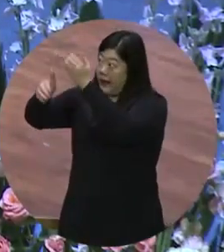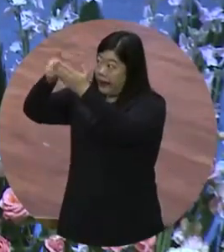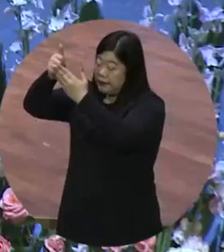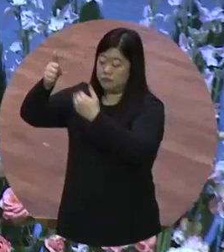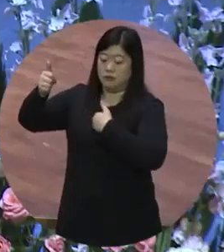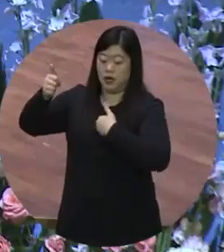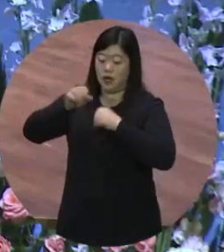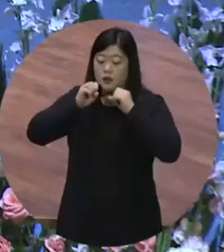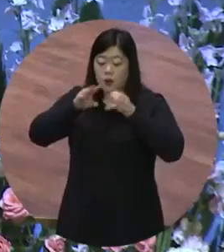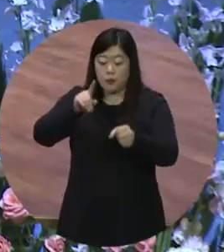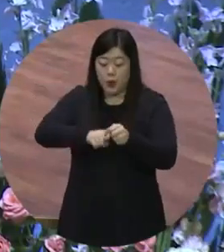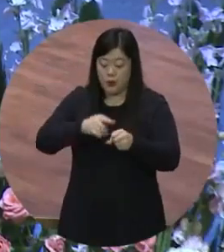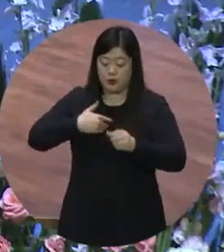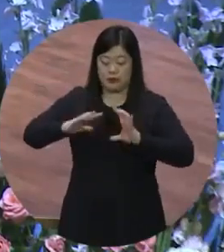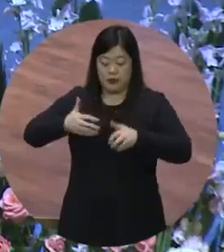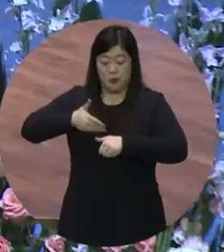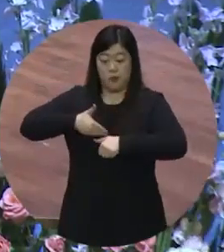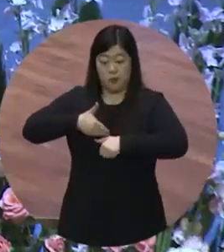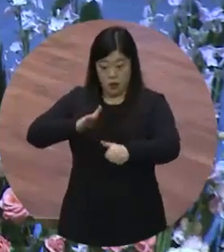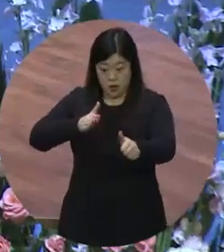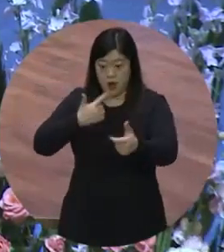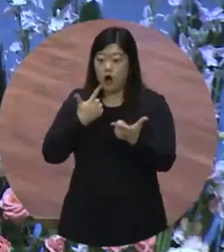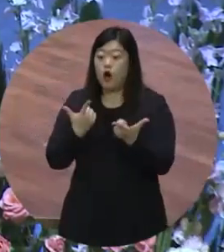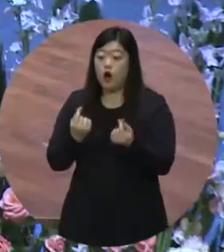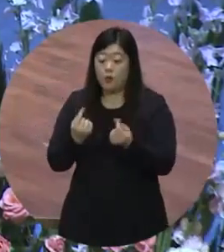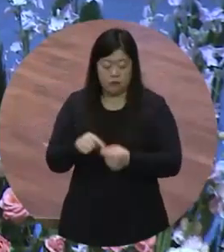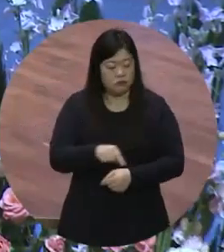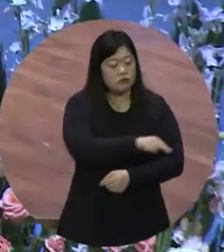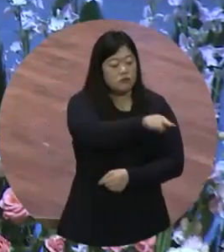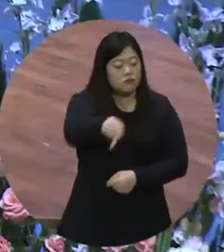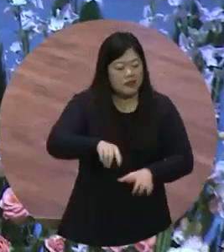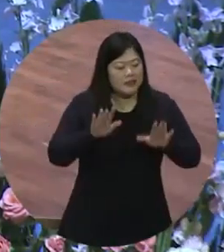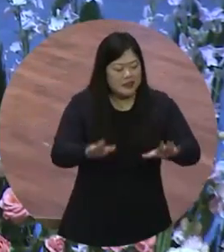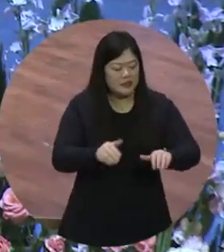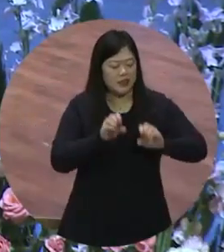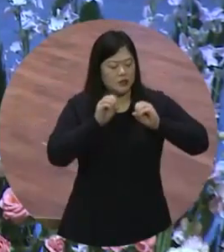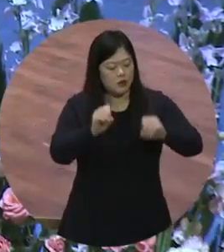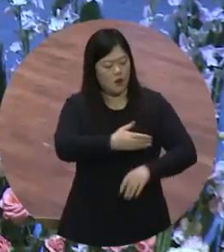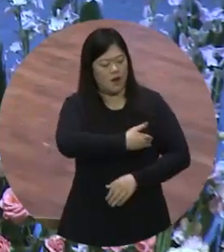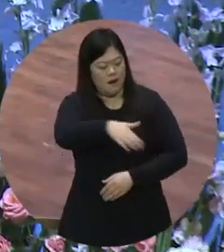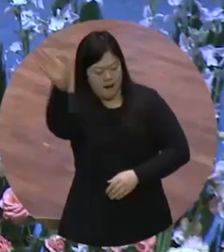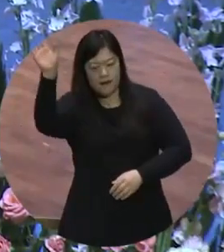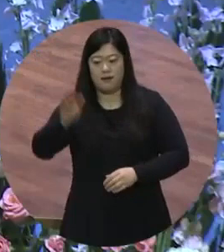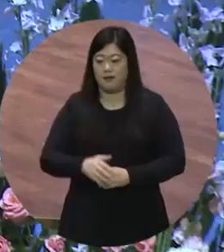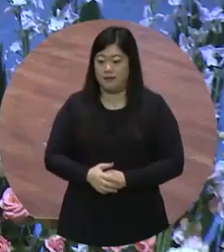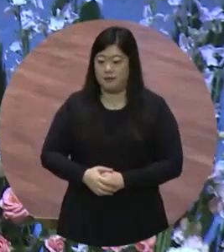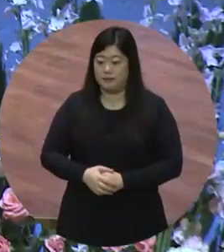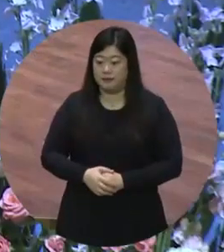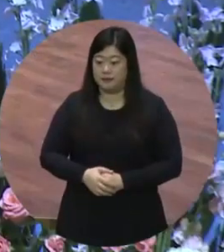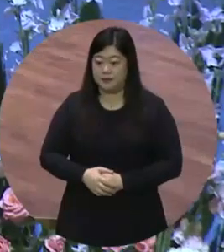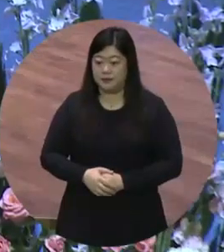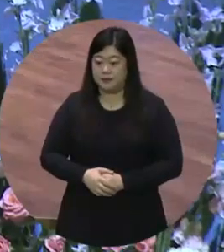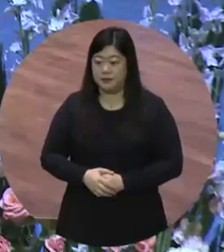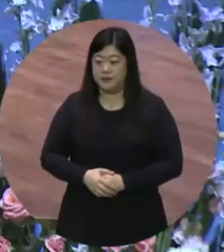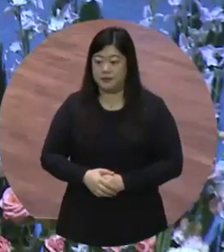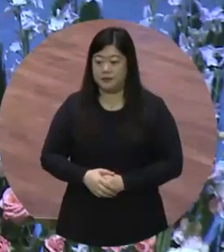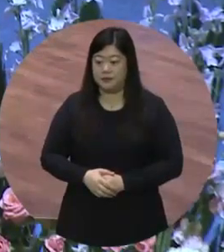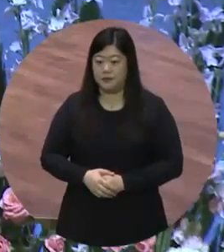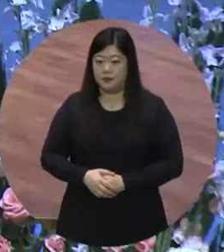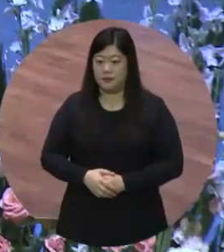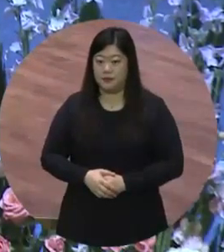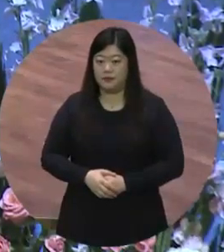것 같이 나도 너희를 보내노라. 재미있는 것은요, 예수님께서 그냥 이 말씀을 하신 것이 아니에요. 다시